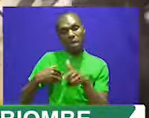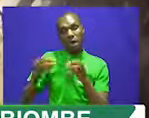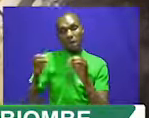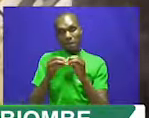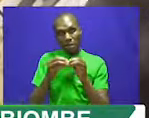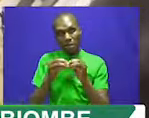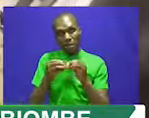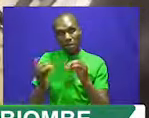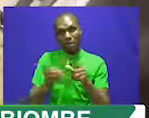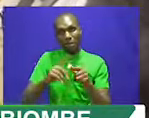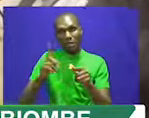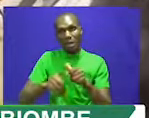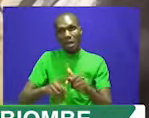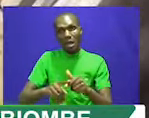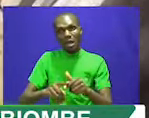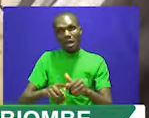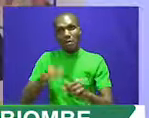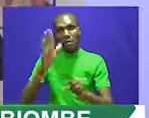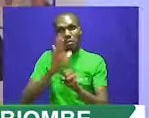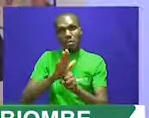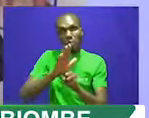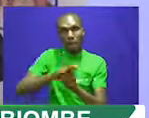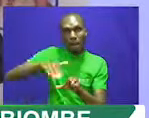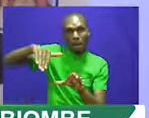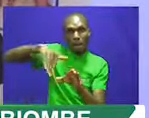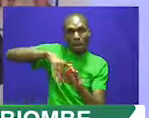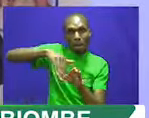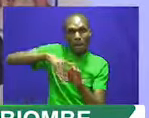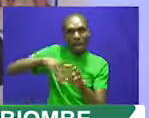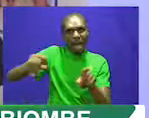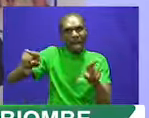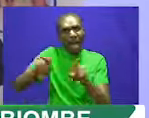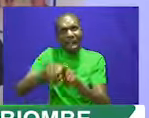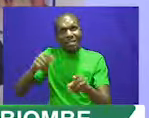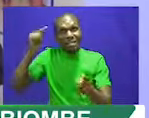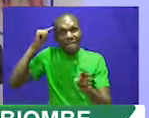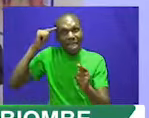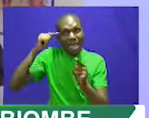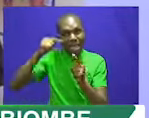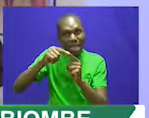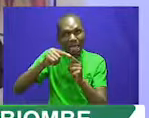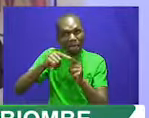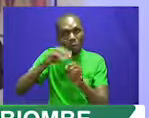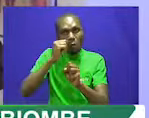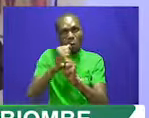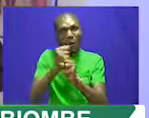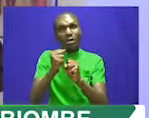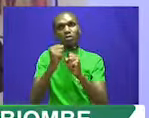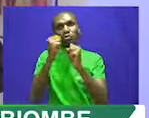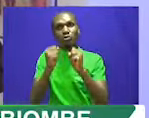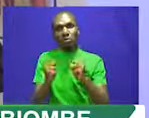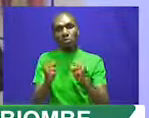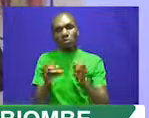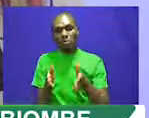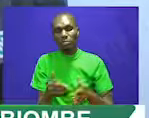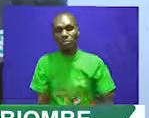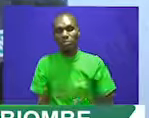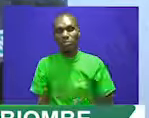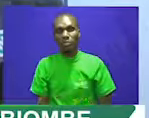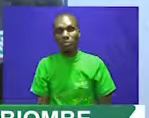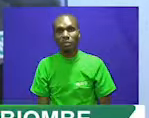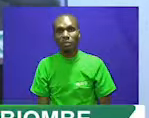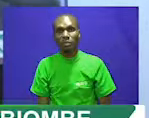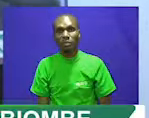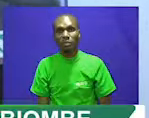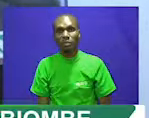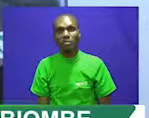bene amo nabanya kyombe ao ao ase kirenga kyabo kyalenge kubeka omokia ase byombe byabo